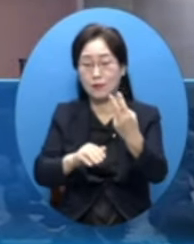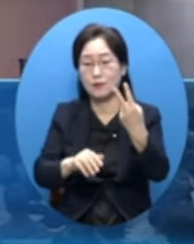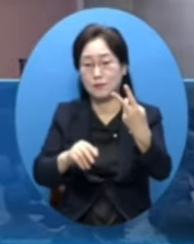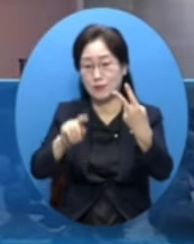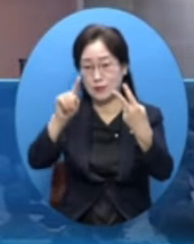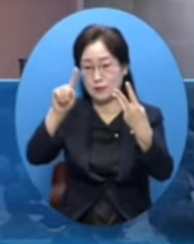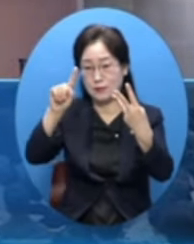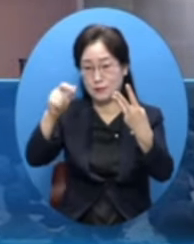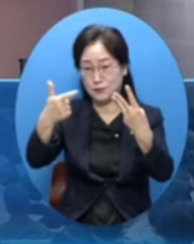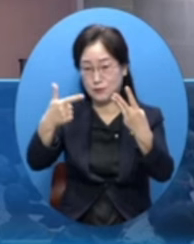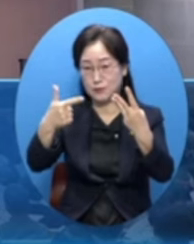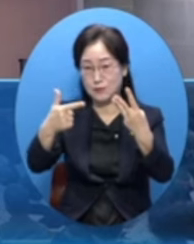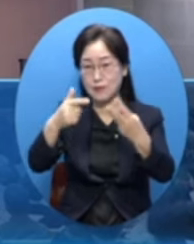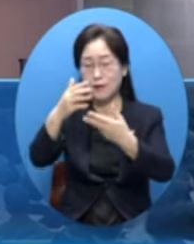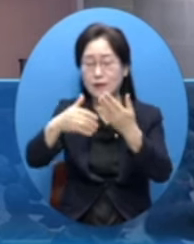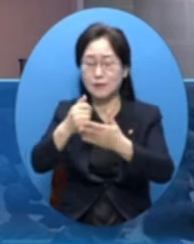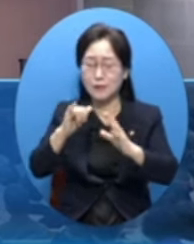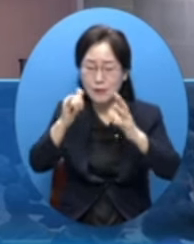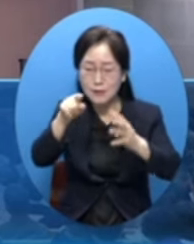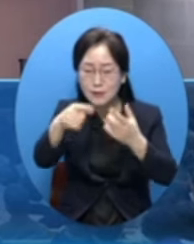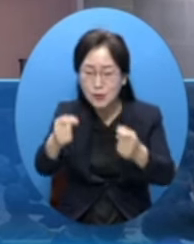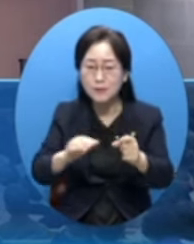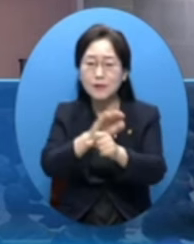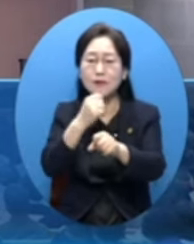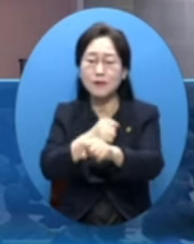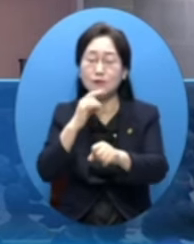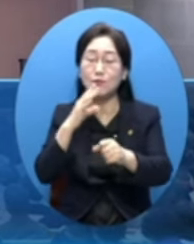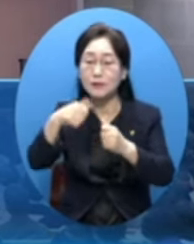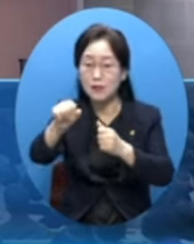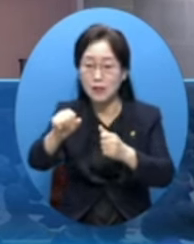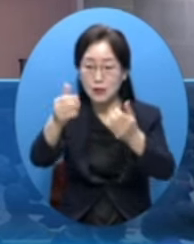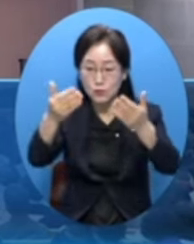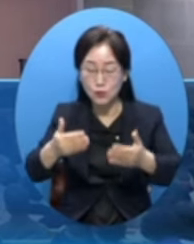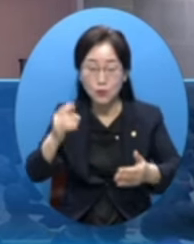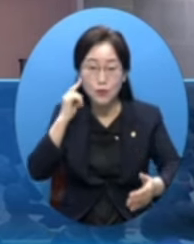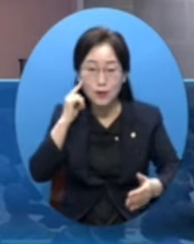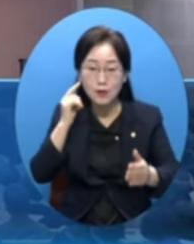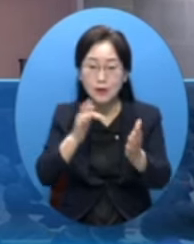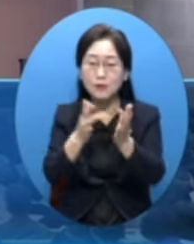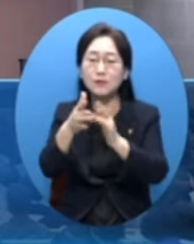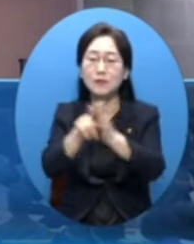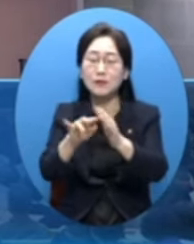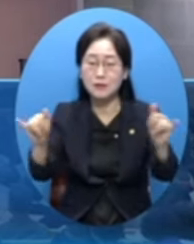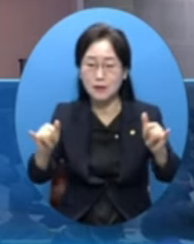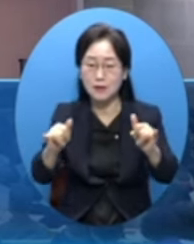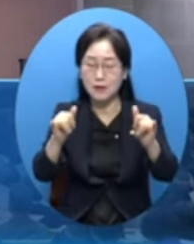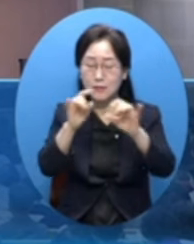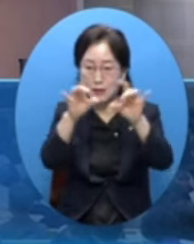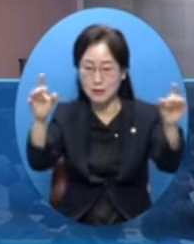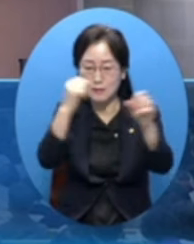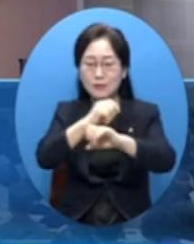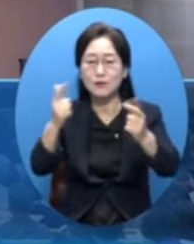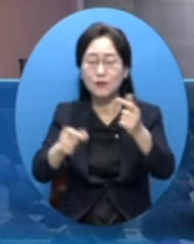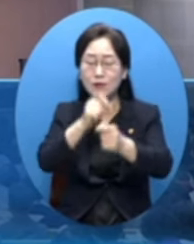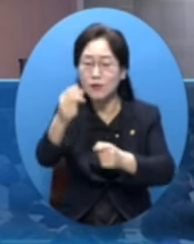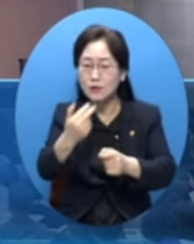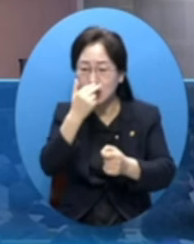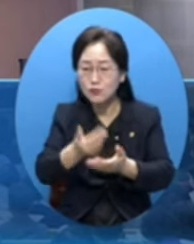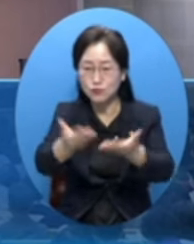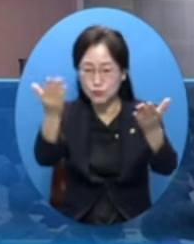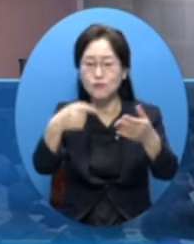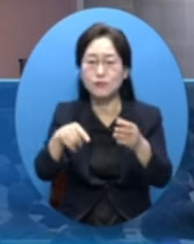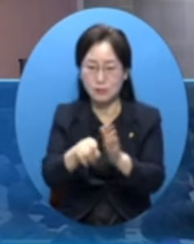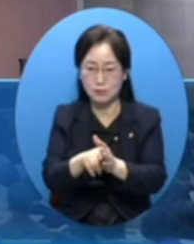세상을 이처럼 사랑하사 독생자를 주셨으니 이는 그를 믿는 자마다 멸망하지 않고 영생을 얻게 하려